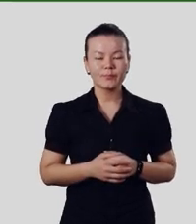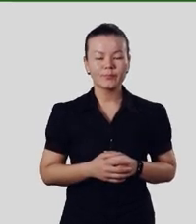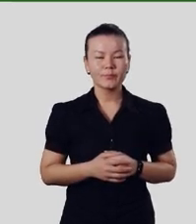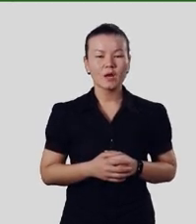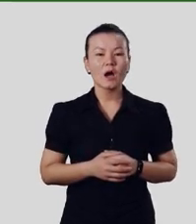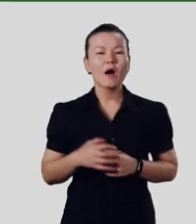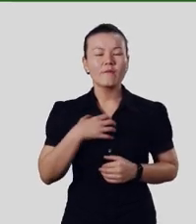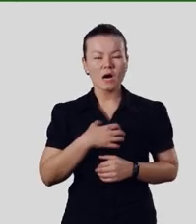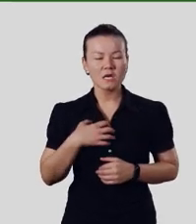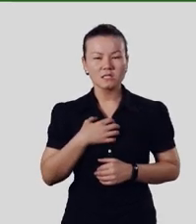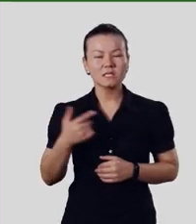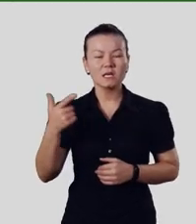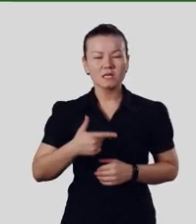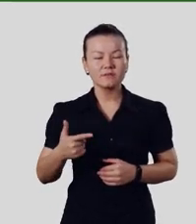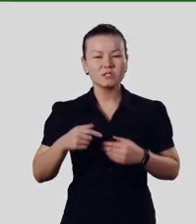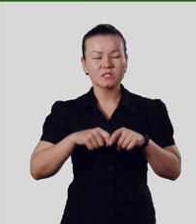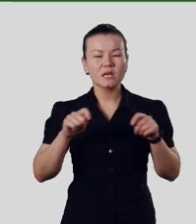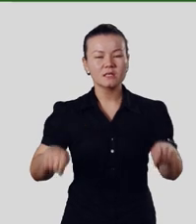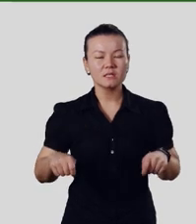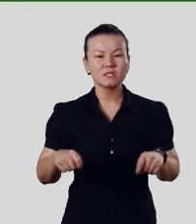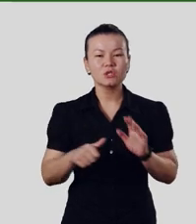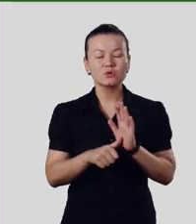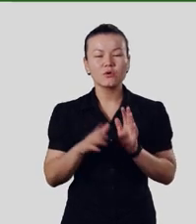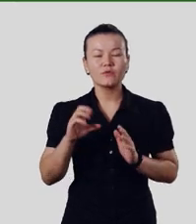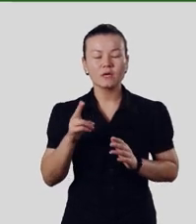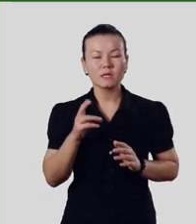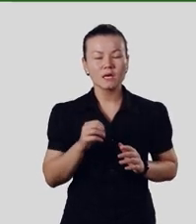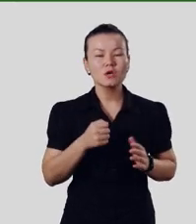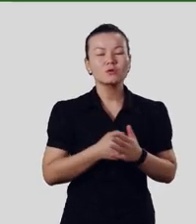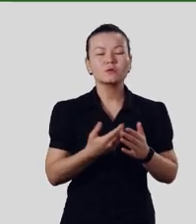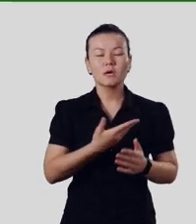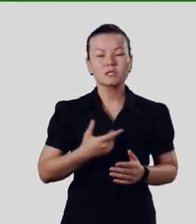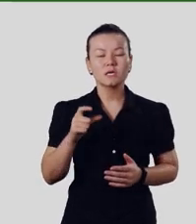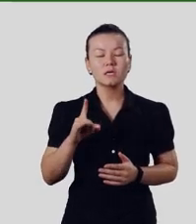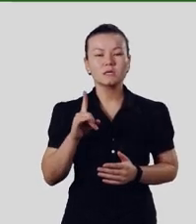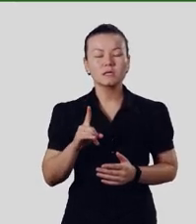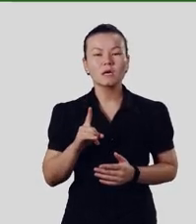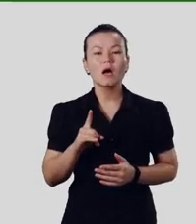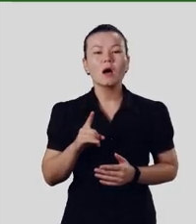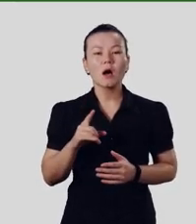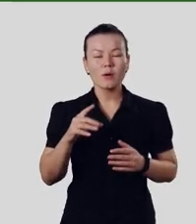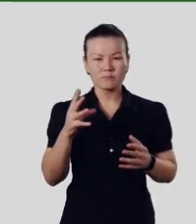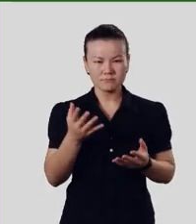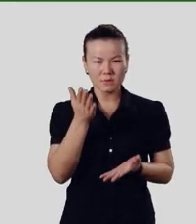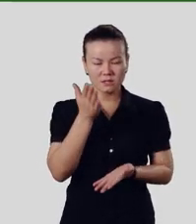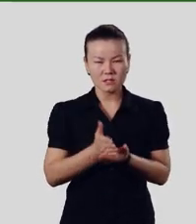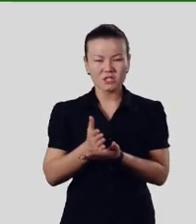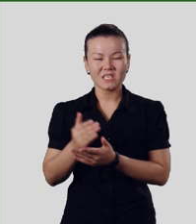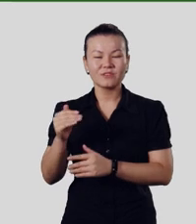Важные географические открытия в VI веке до нашей эры принадлежат